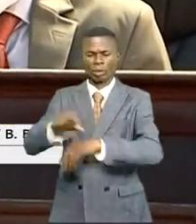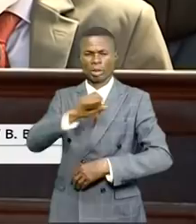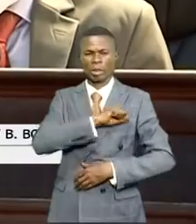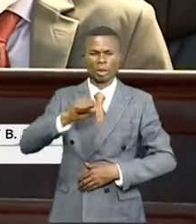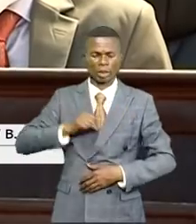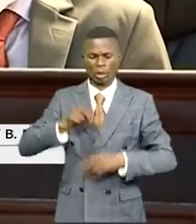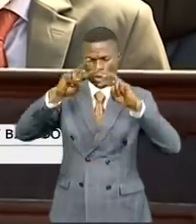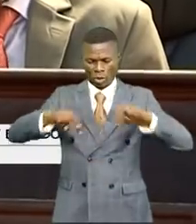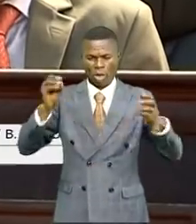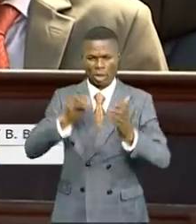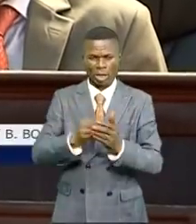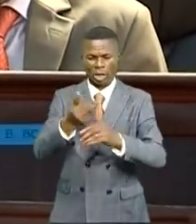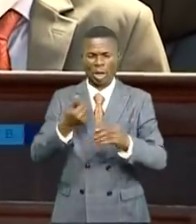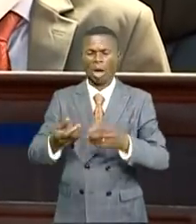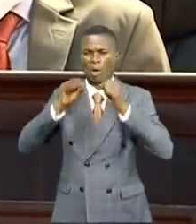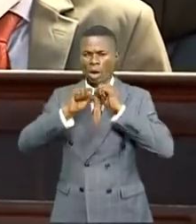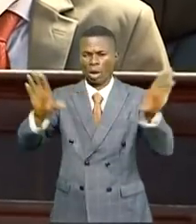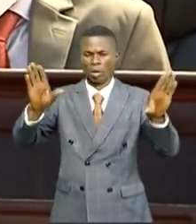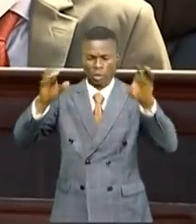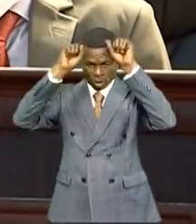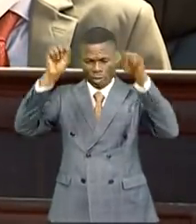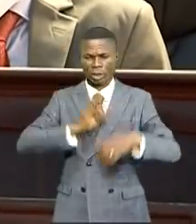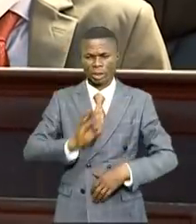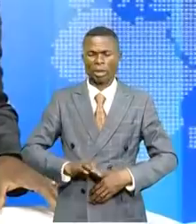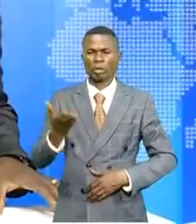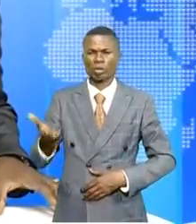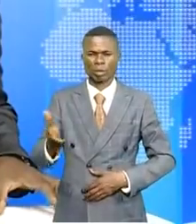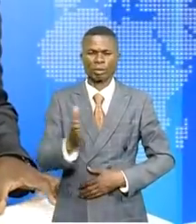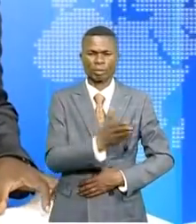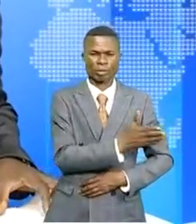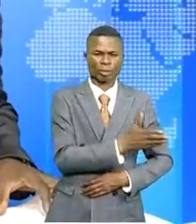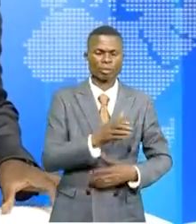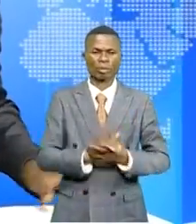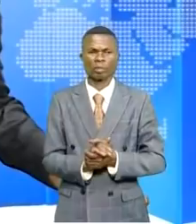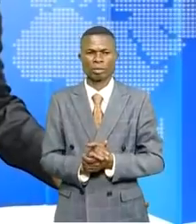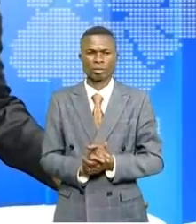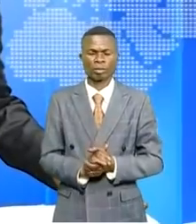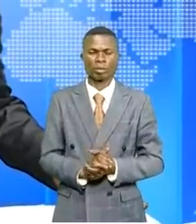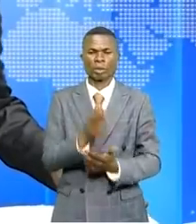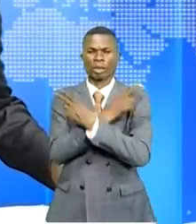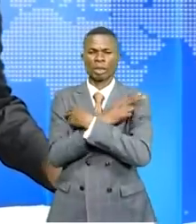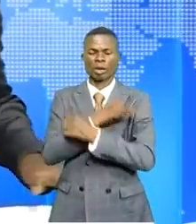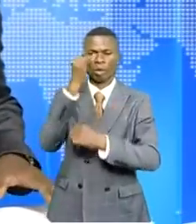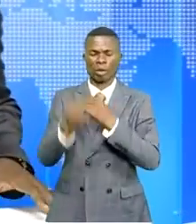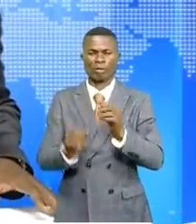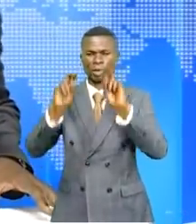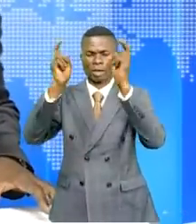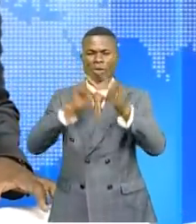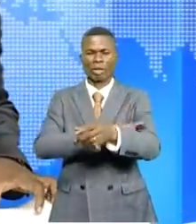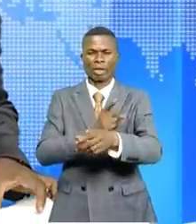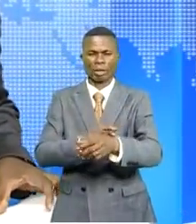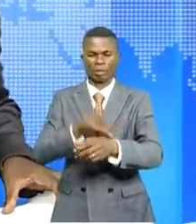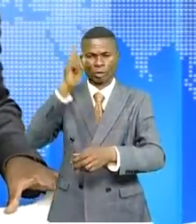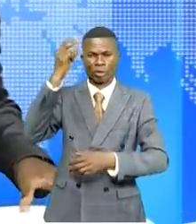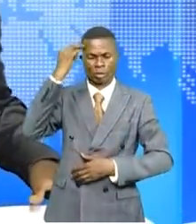seconde lecture avant la promulgation par le président de la République. Pour son dernier jour à Goma, le Premier ministre